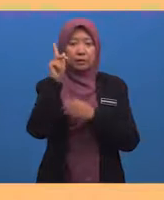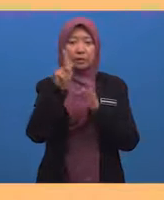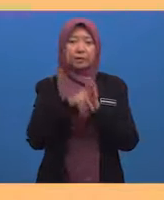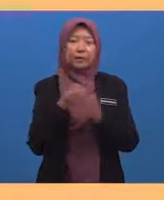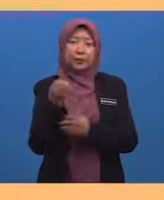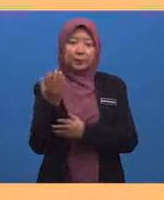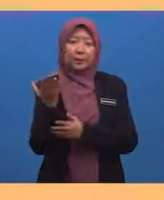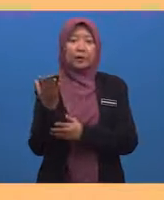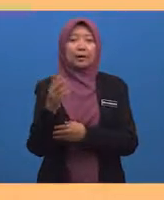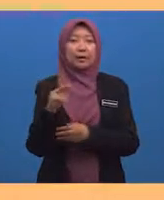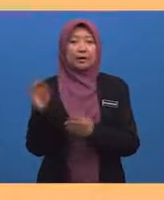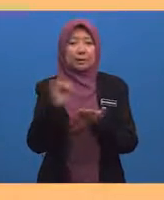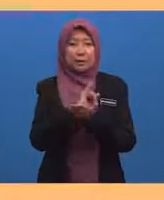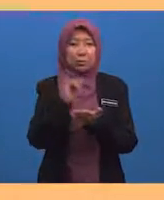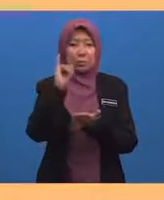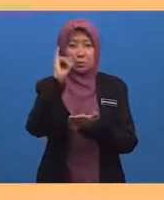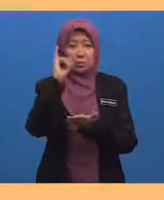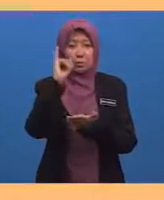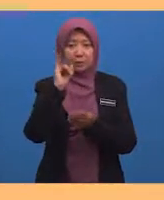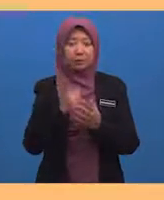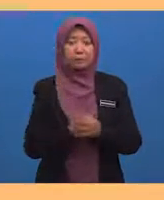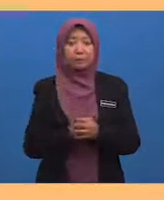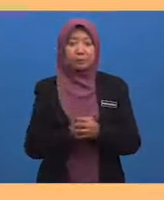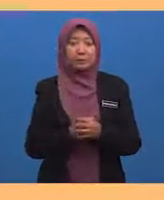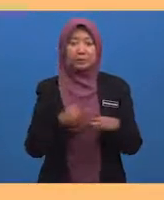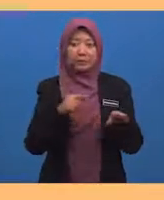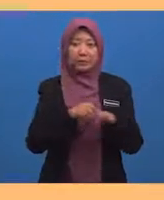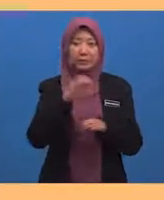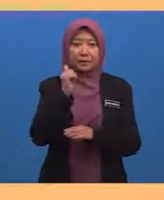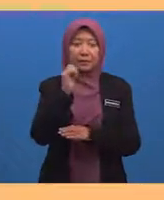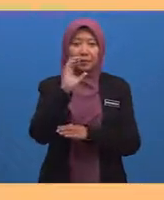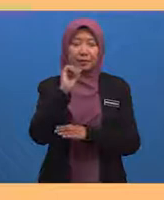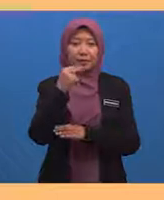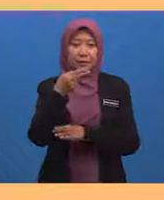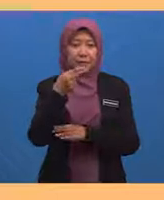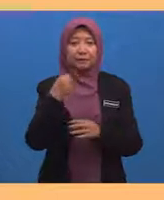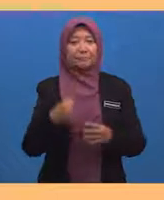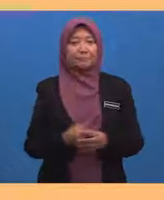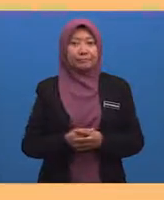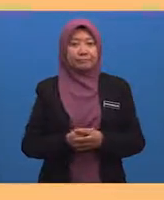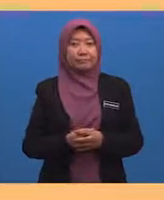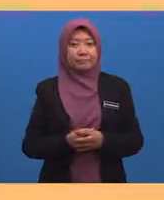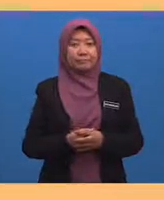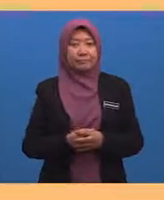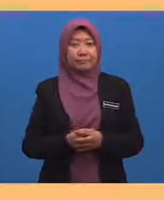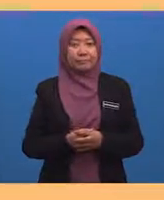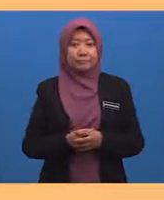di Aceh pada abad ke-16 hingga abad ke-17 Masihi.